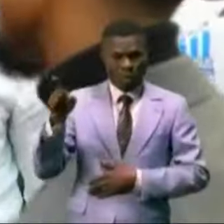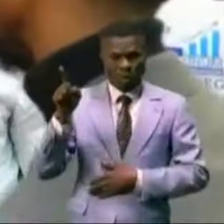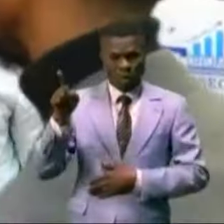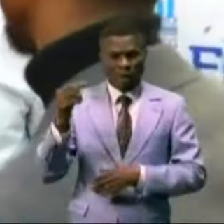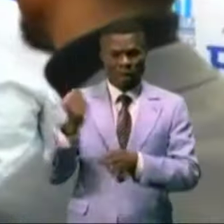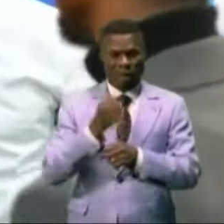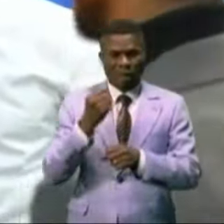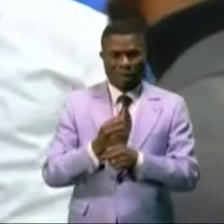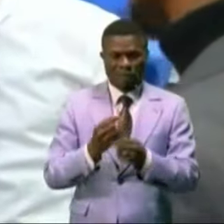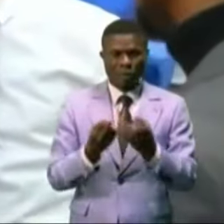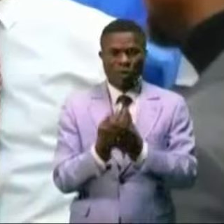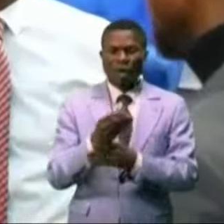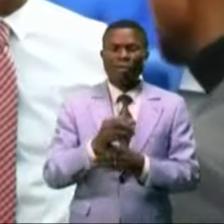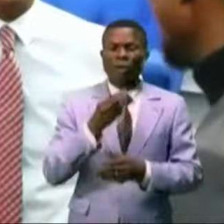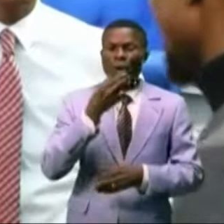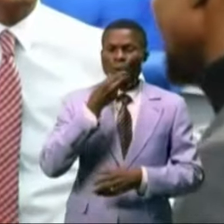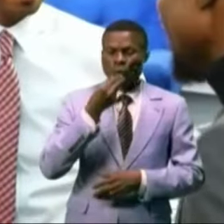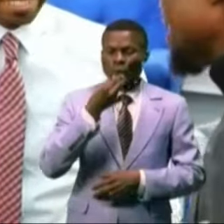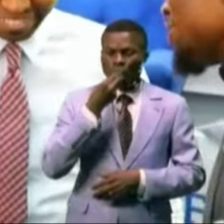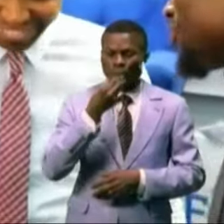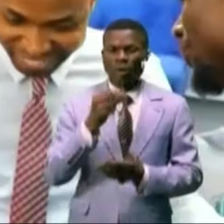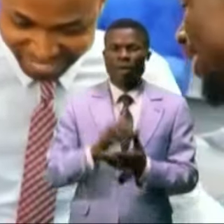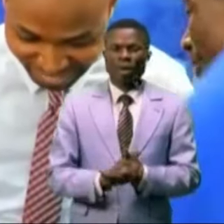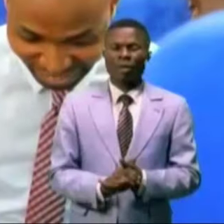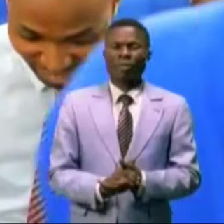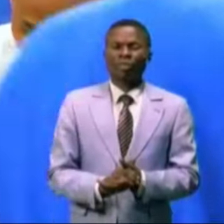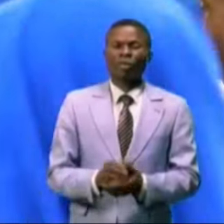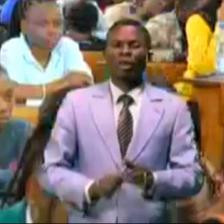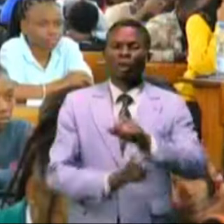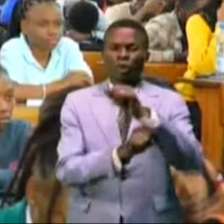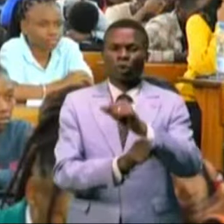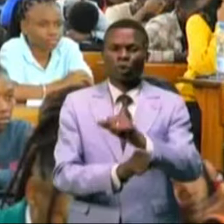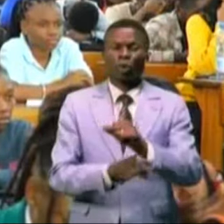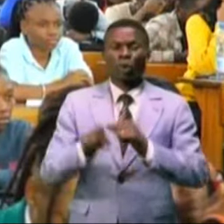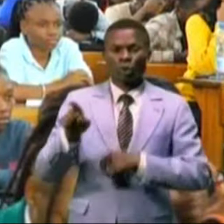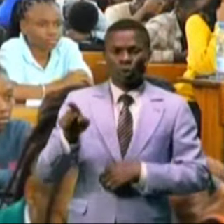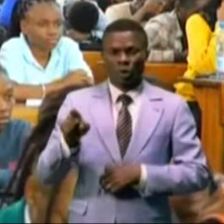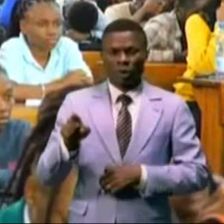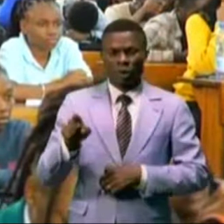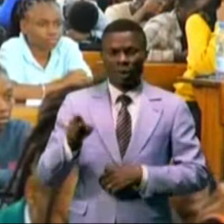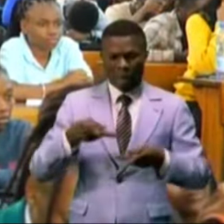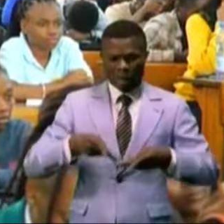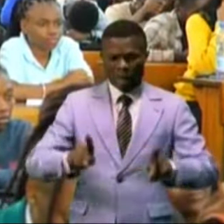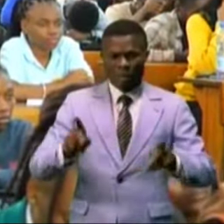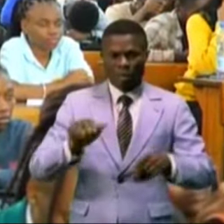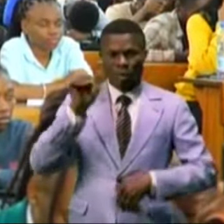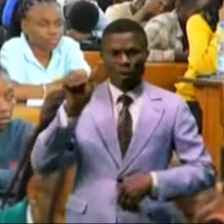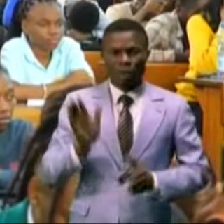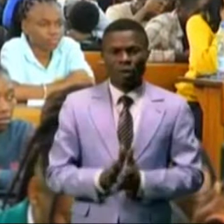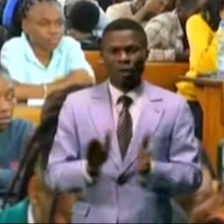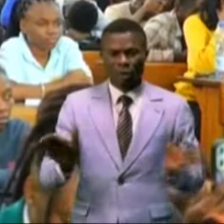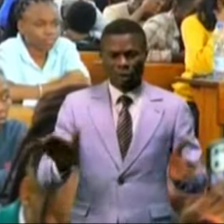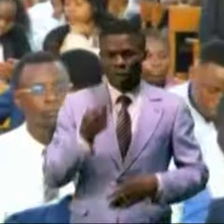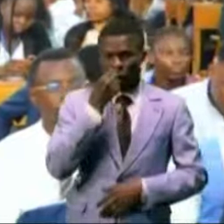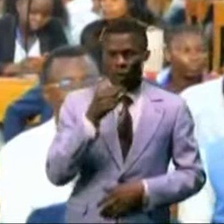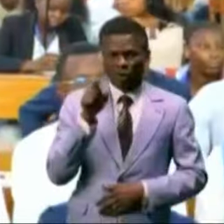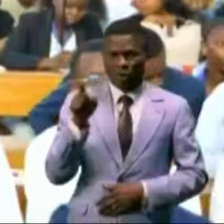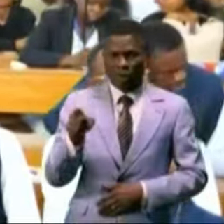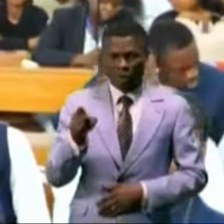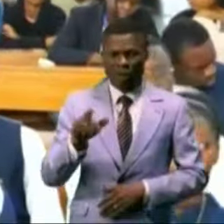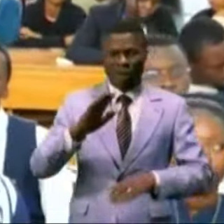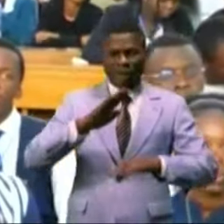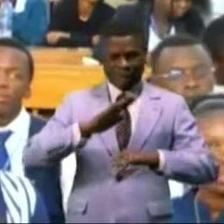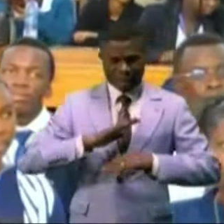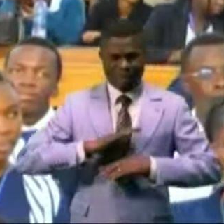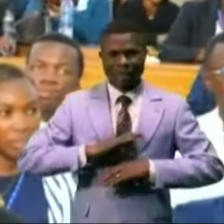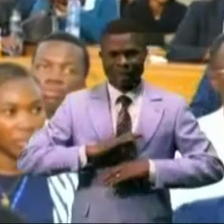dans la production du yaourt a bénéficié de l'accompagnement du FSPJ par le biais du directeur général Joseph Mbouimoukindi. Satisfait